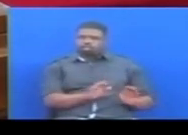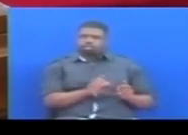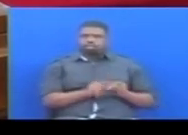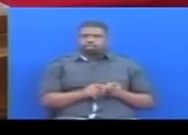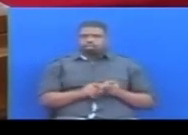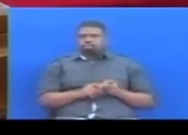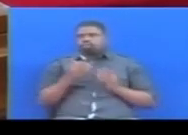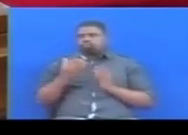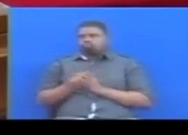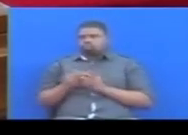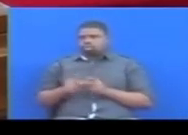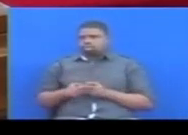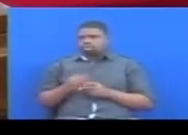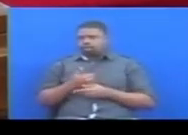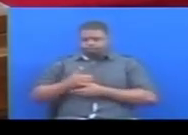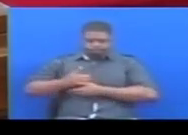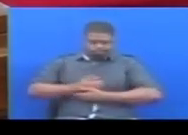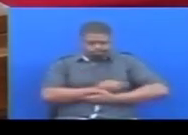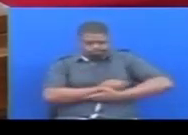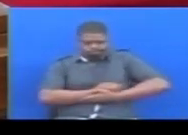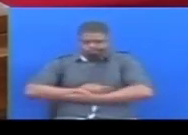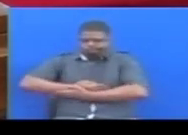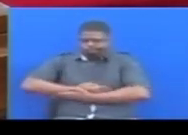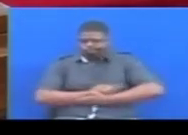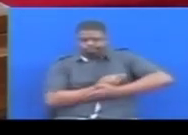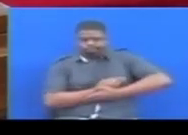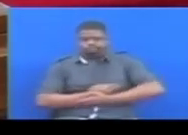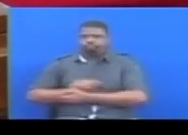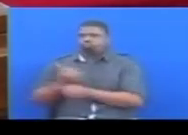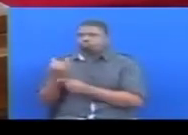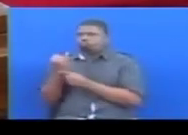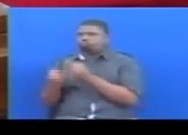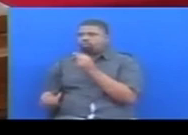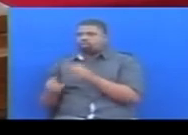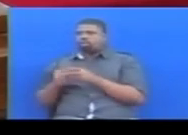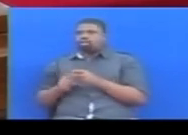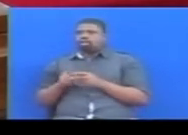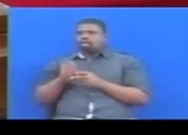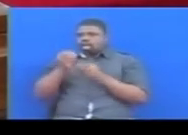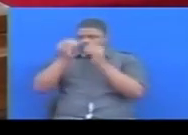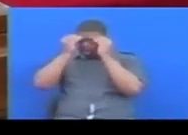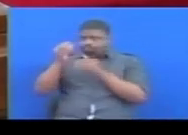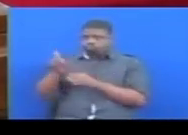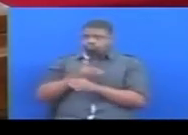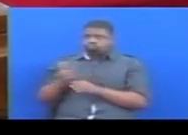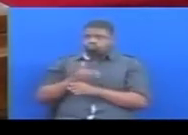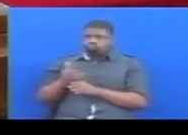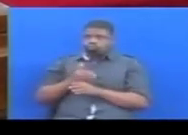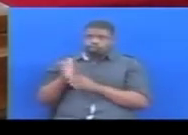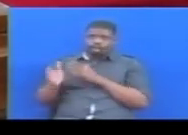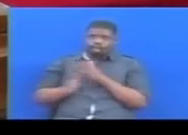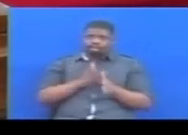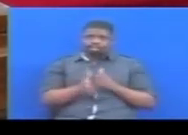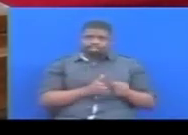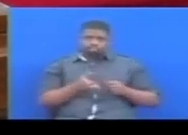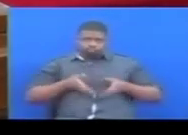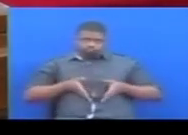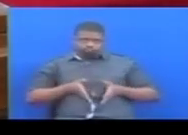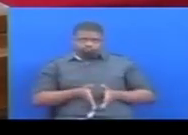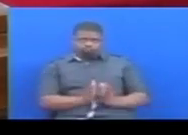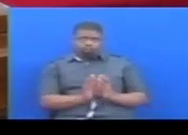pamoja na mtoto njiti. Aidha, elimu kuhusu maandalizi ya kwa ajili ya kujifungua utolewa